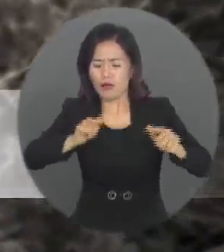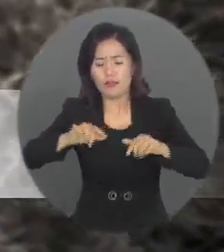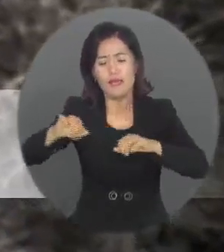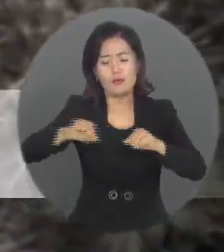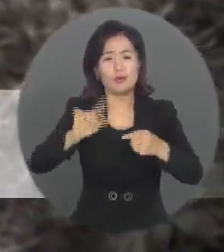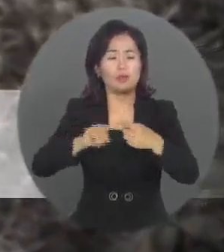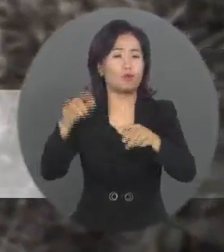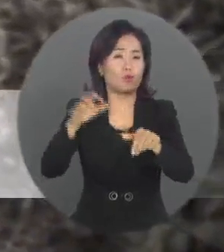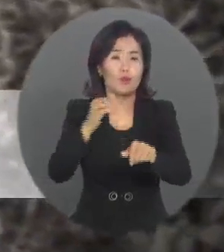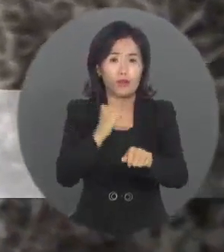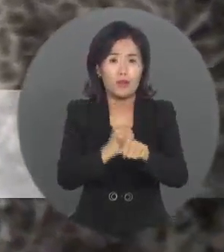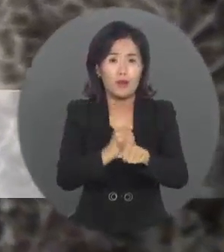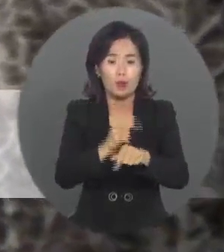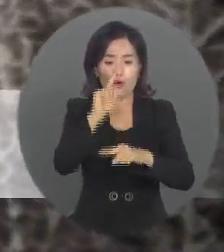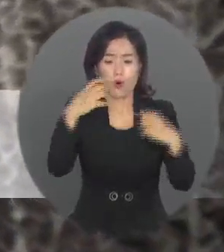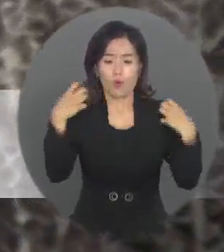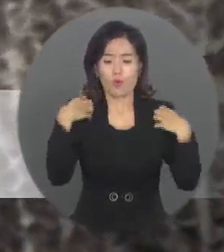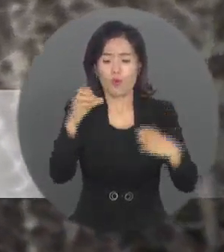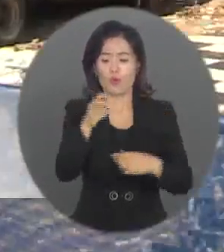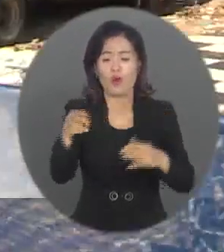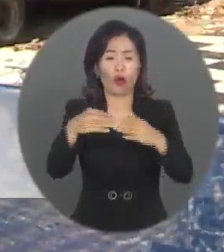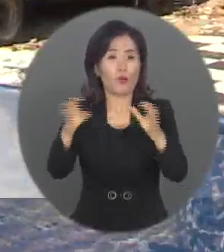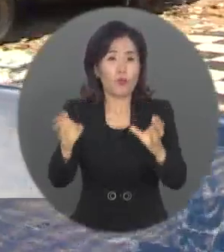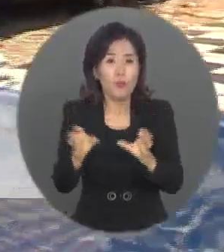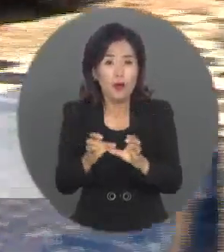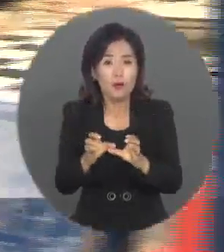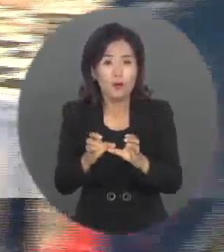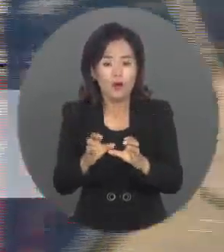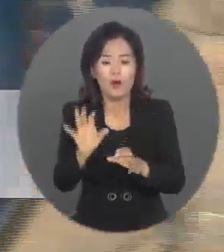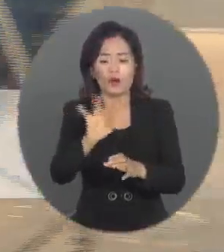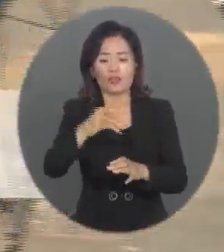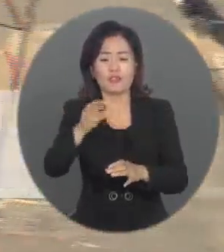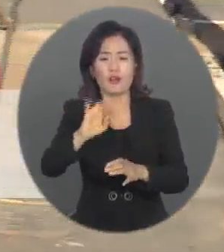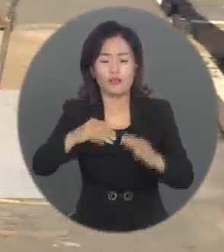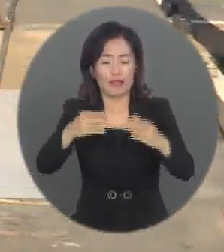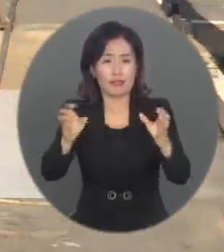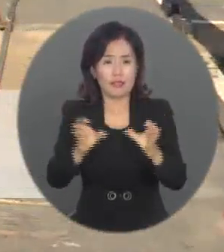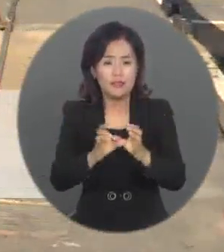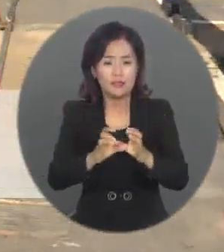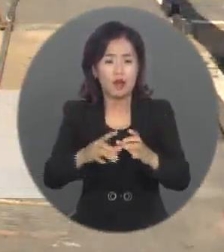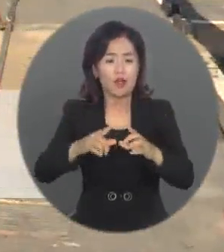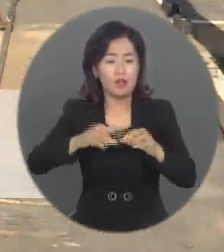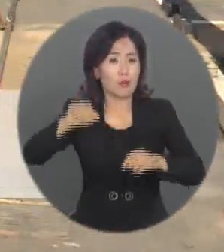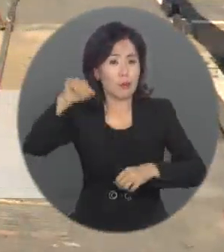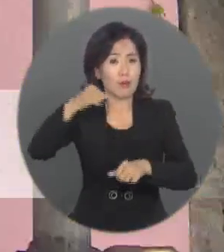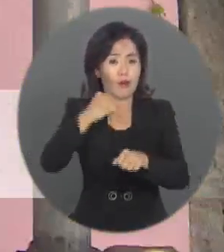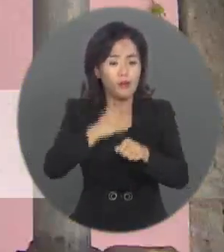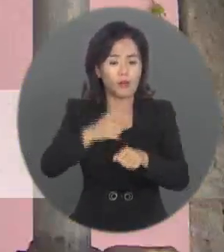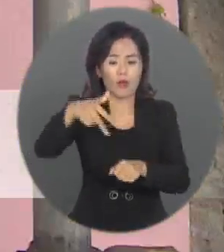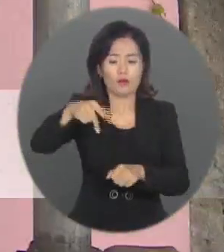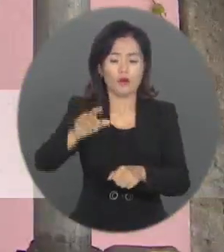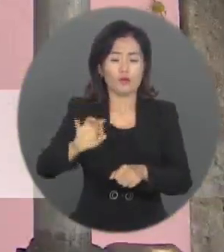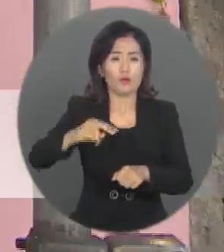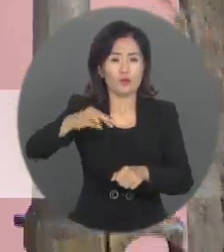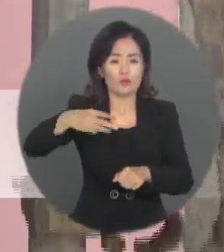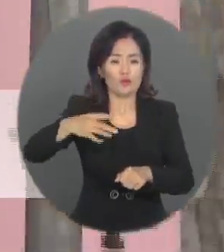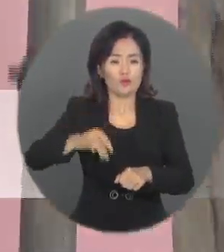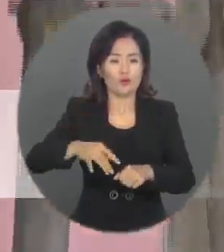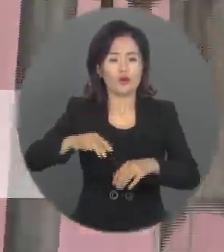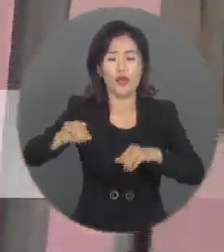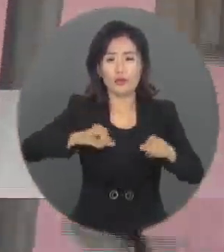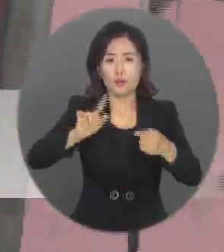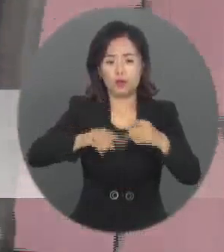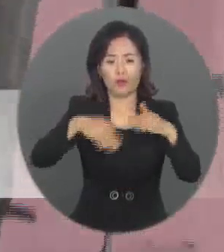규탄한다며 정부 여당과 보수 언론이 의열단 단원으로 항일 독립운동을 했던 정율성의 면모를